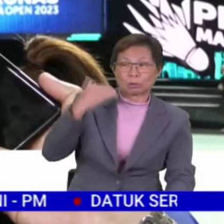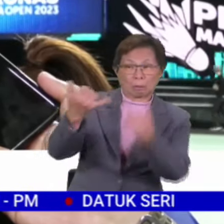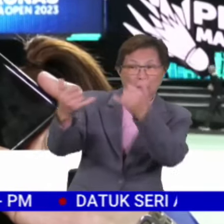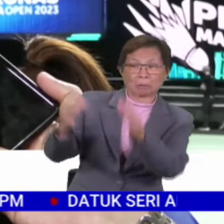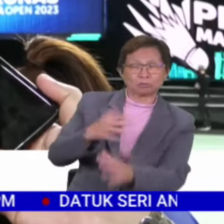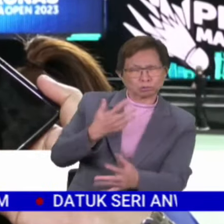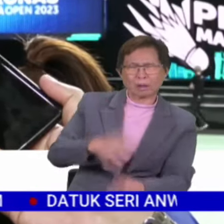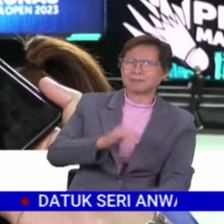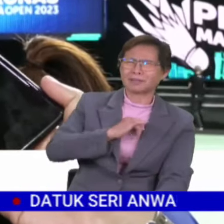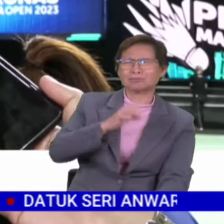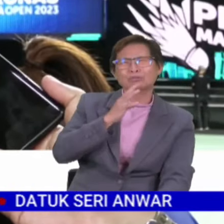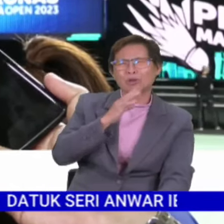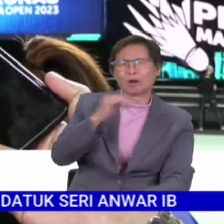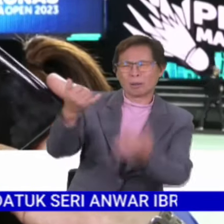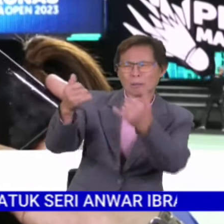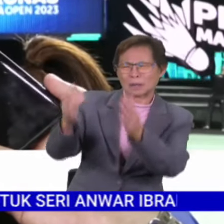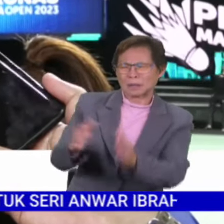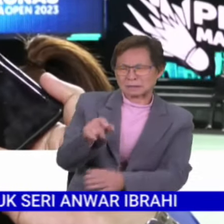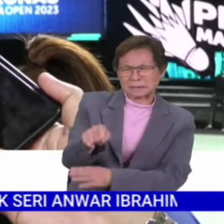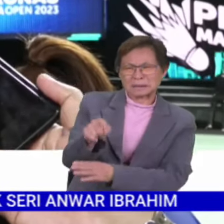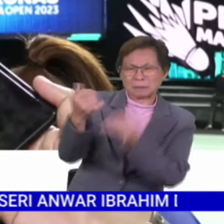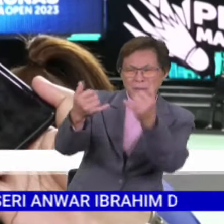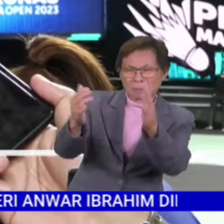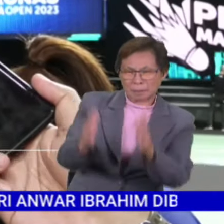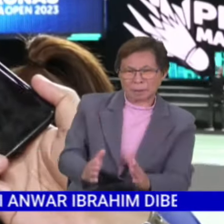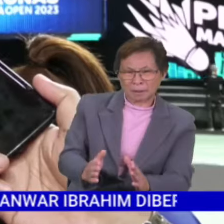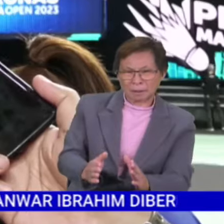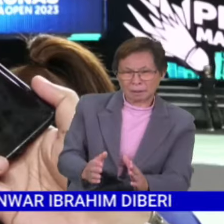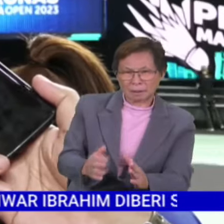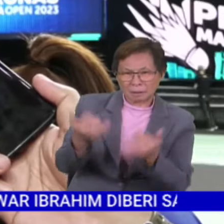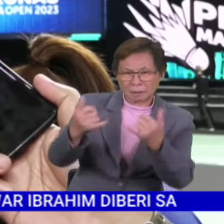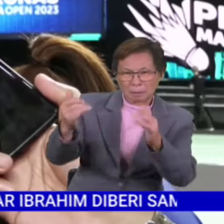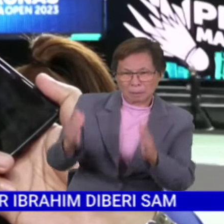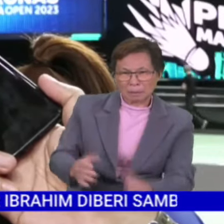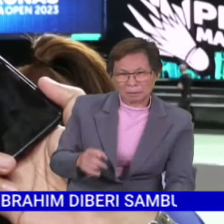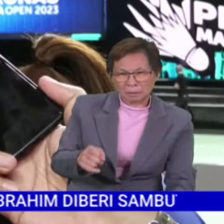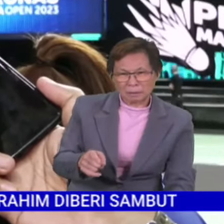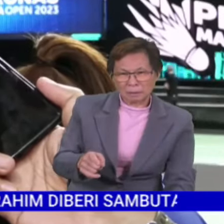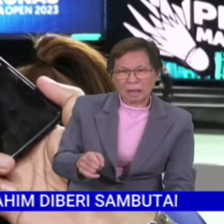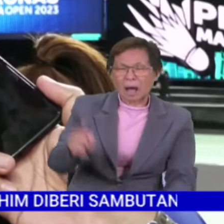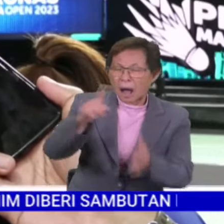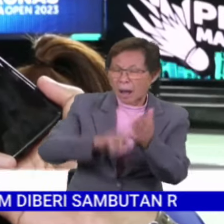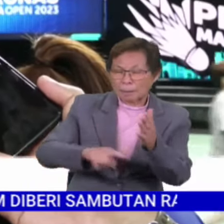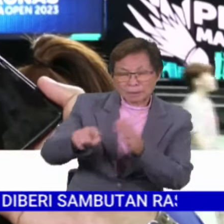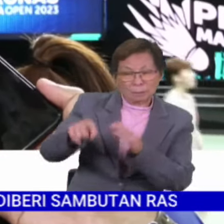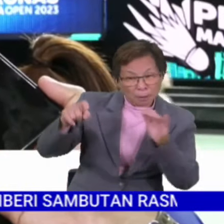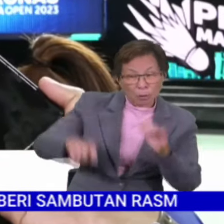yang agak smart, dan saya rasa